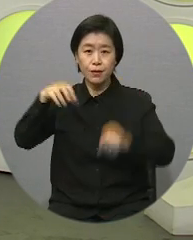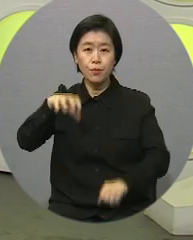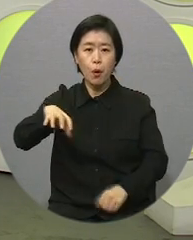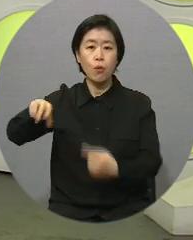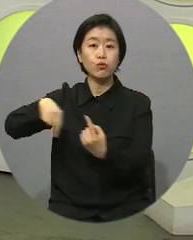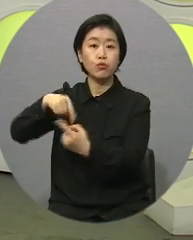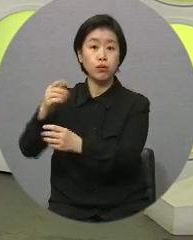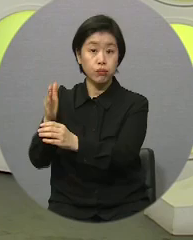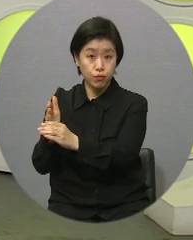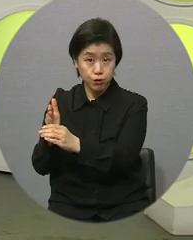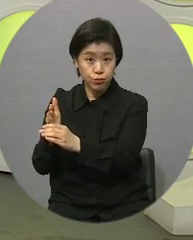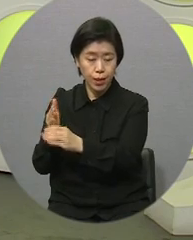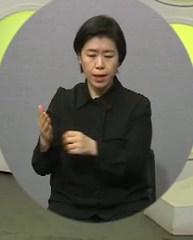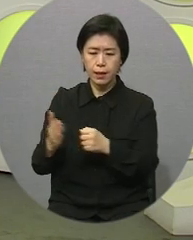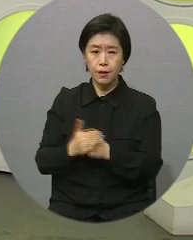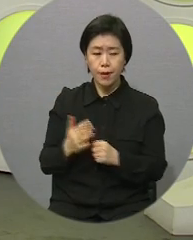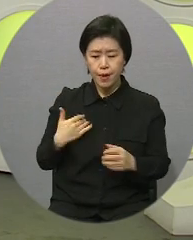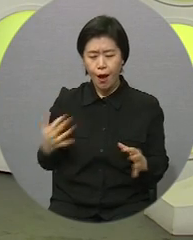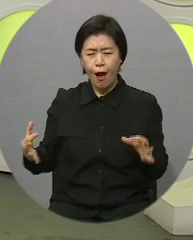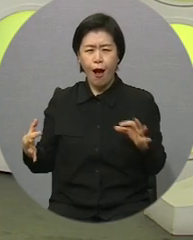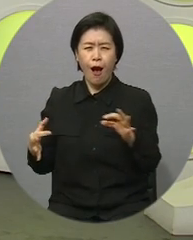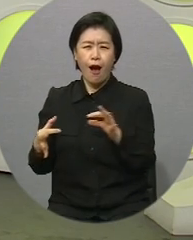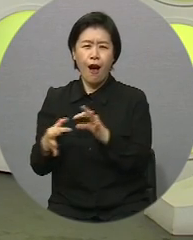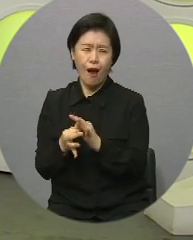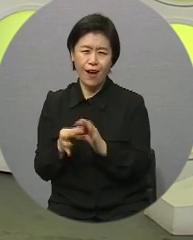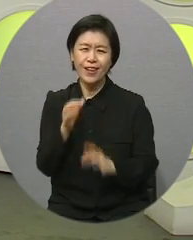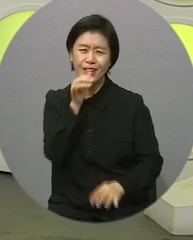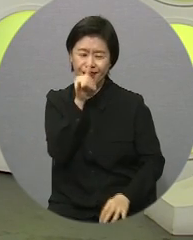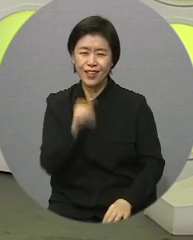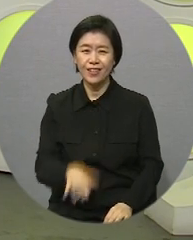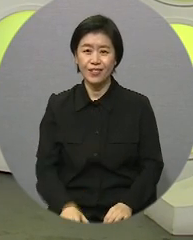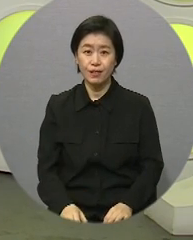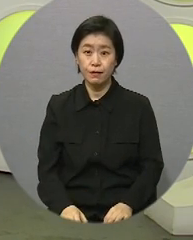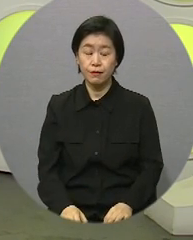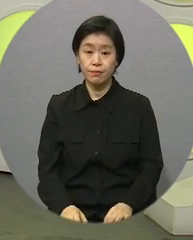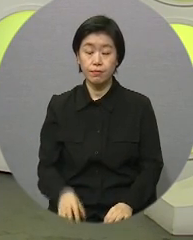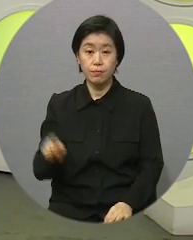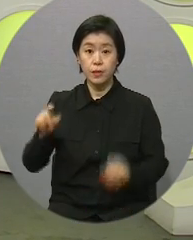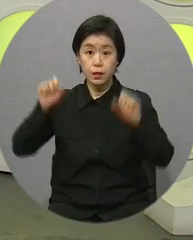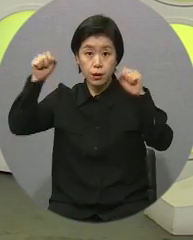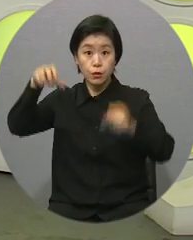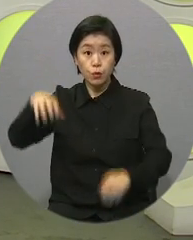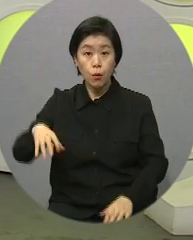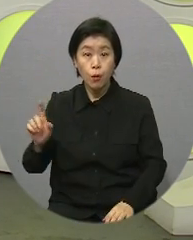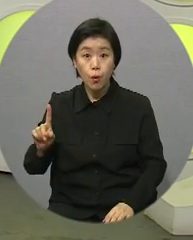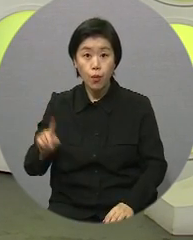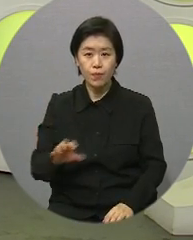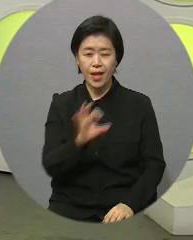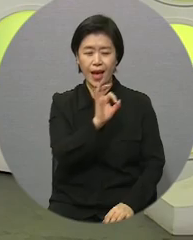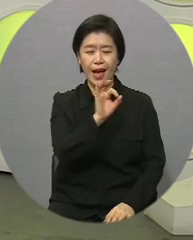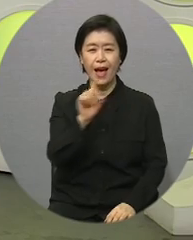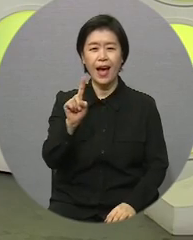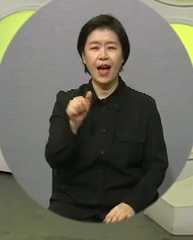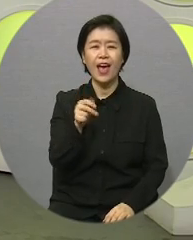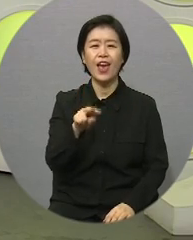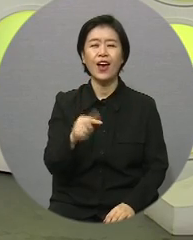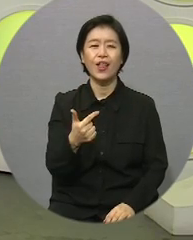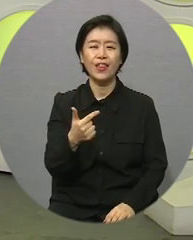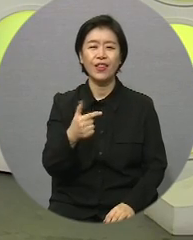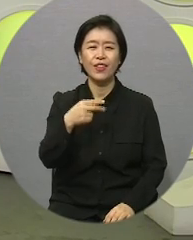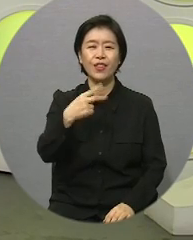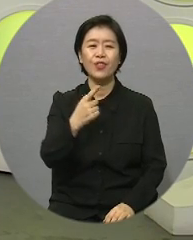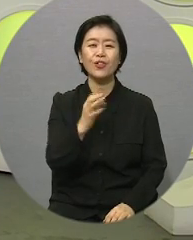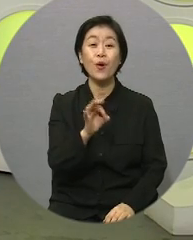저로서는 복싱 하고는 떨어져서 살 수가 없기 때문에 어디서 체육관을 하시 현동에서 합니다